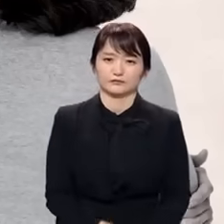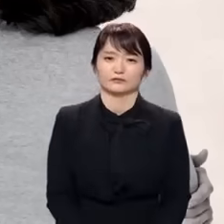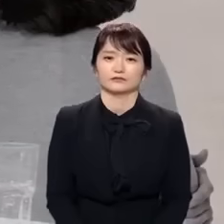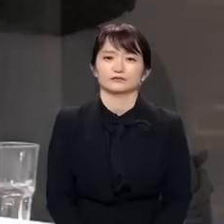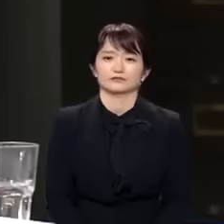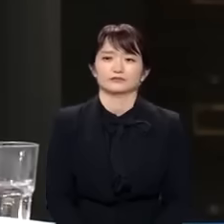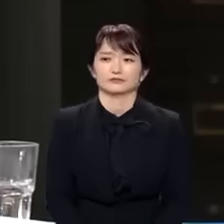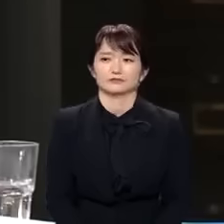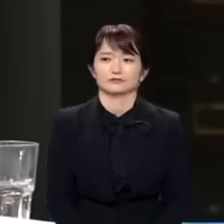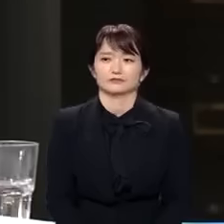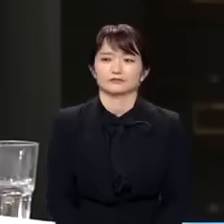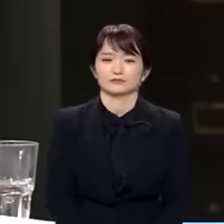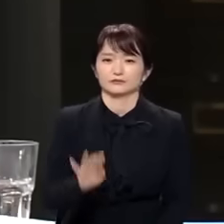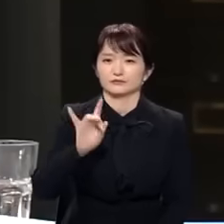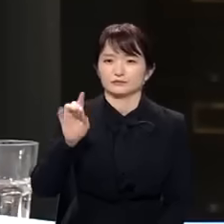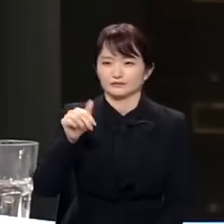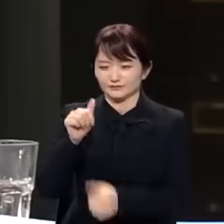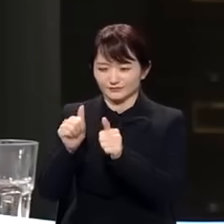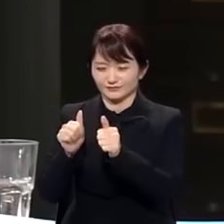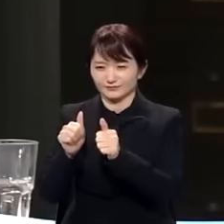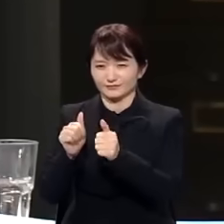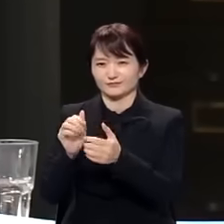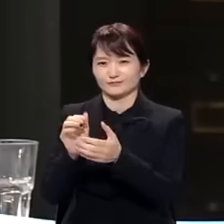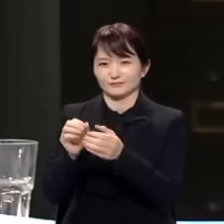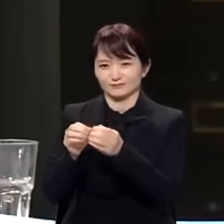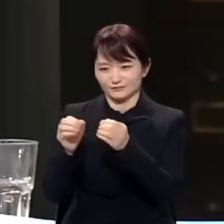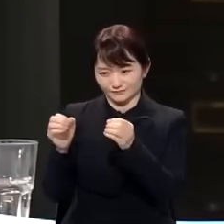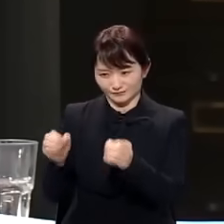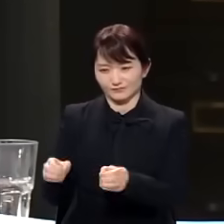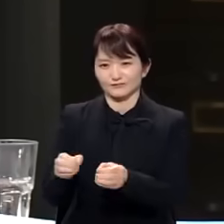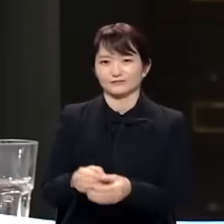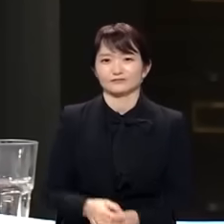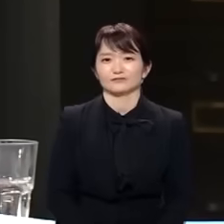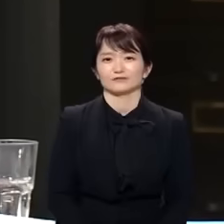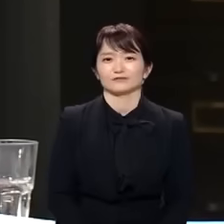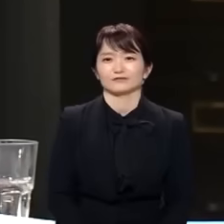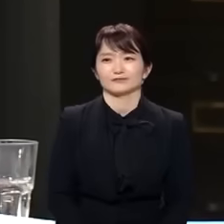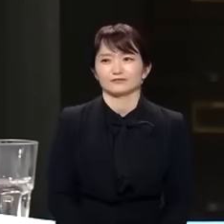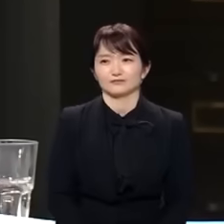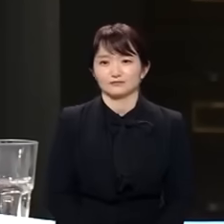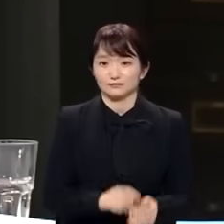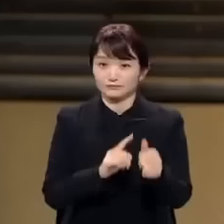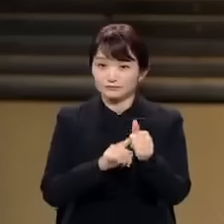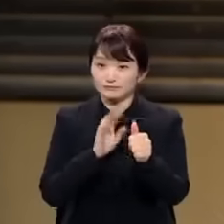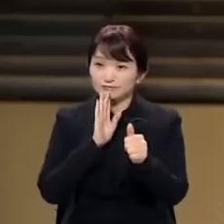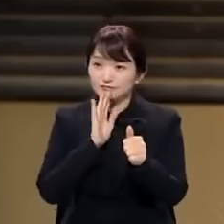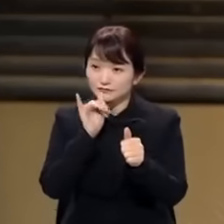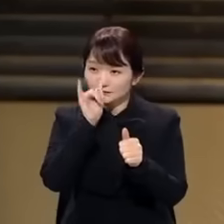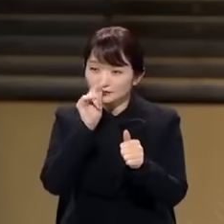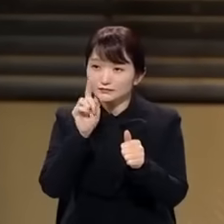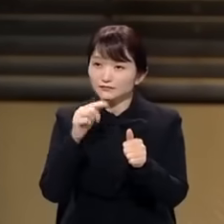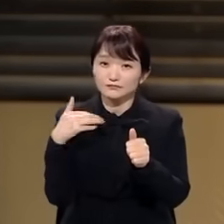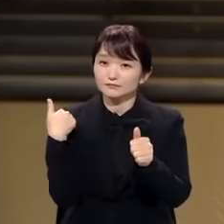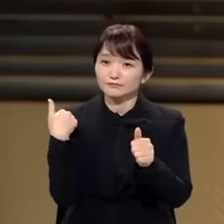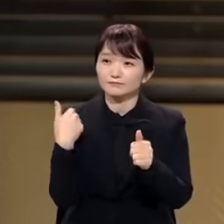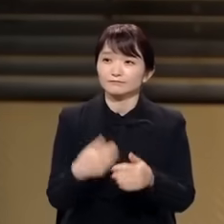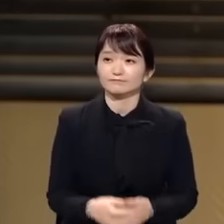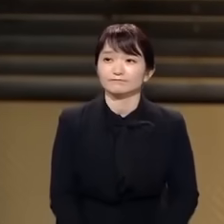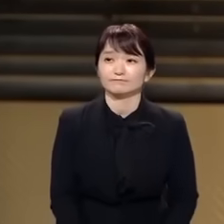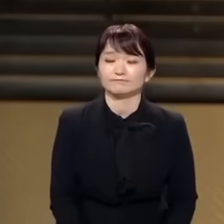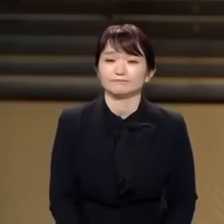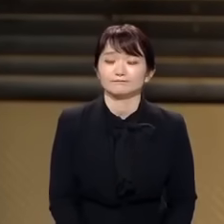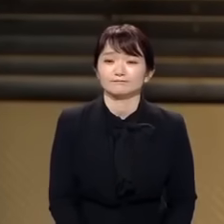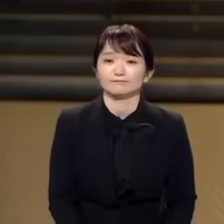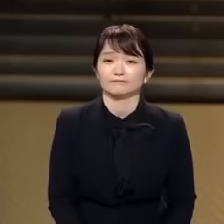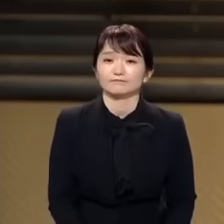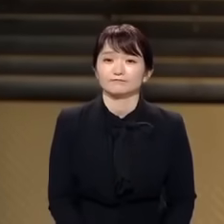백 변호사님 하고 동문이나 예 뭐 뭐 이런 사람이 실제로 있었는지는 뭐 잘 모르겠습니다만 일단이